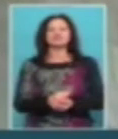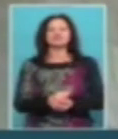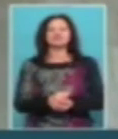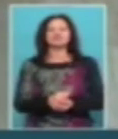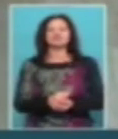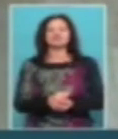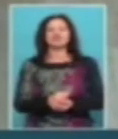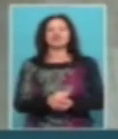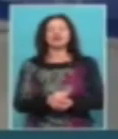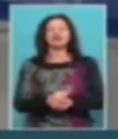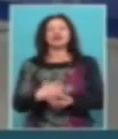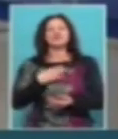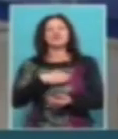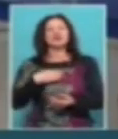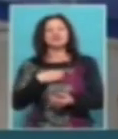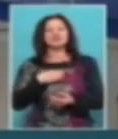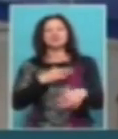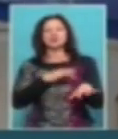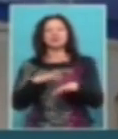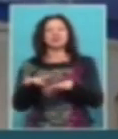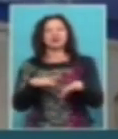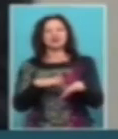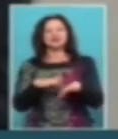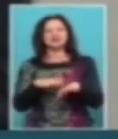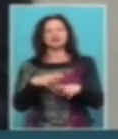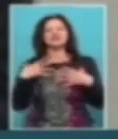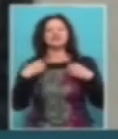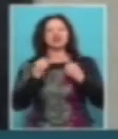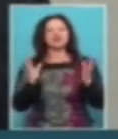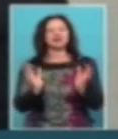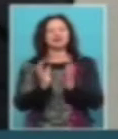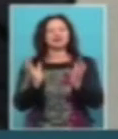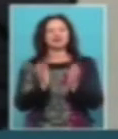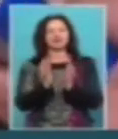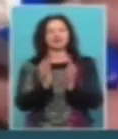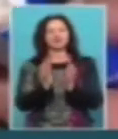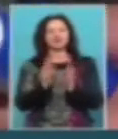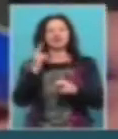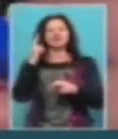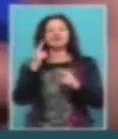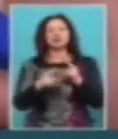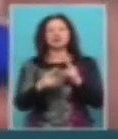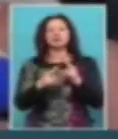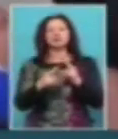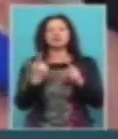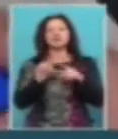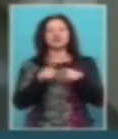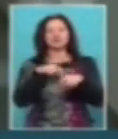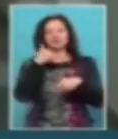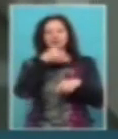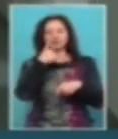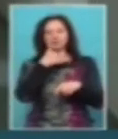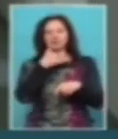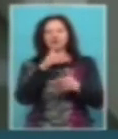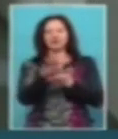Ал сала мамандарының біліктілігін арттыру үшін жақында Қостанай облысының денсаулық сақтау басқармасы мен Қазақстан Республикасы президент іс басқармасы медициналық